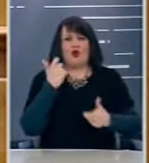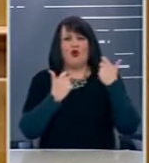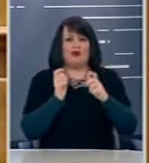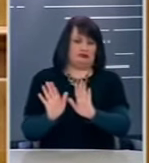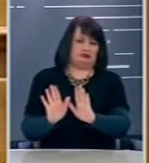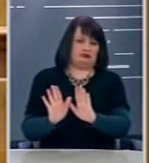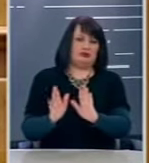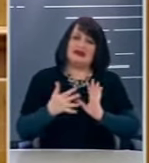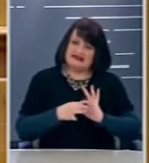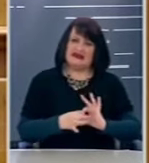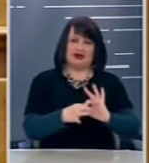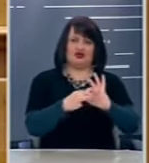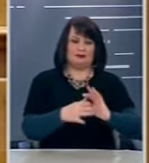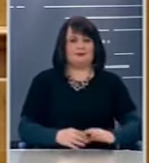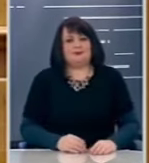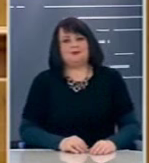συνεχίζω. Λέω, λοιπόν,